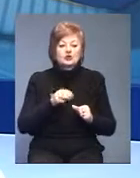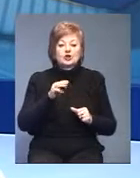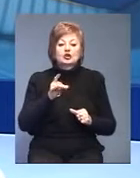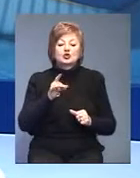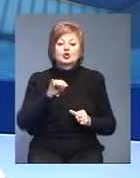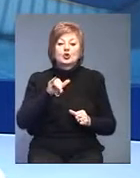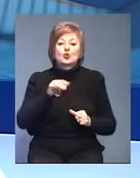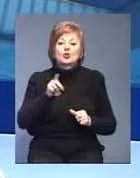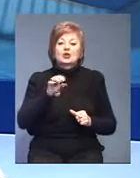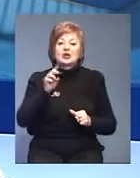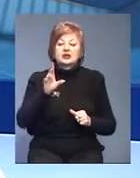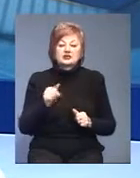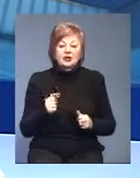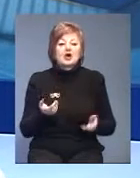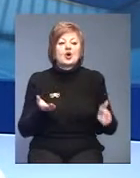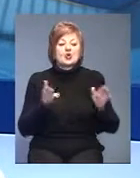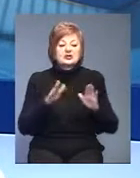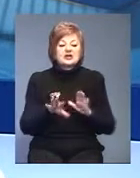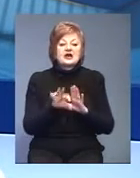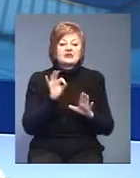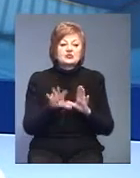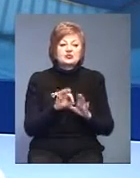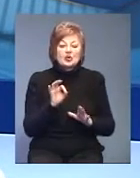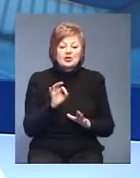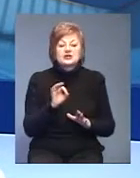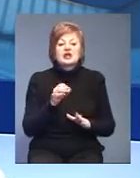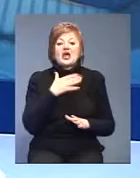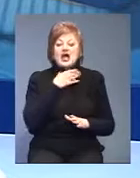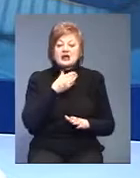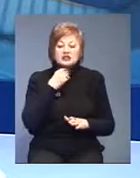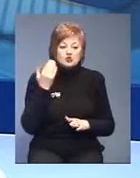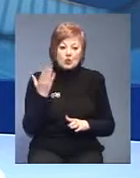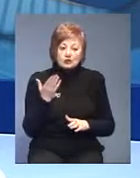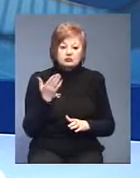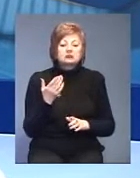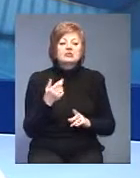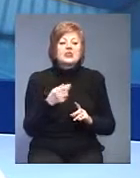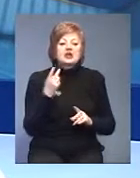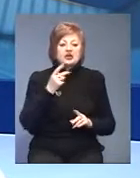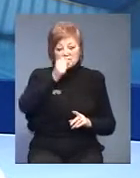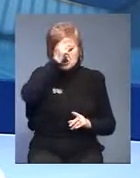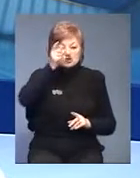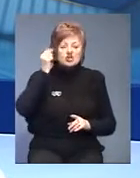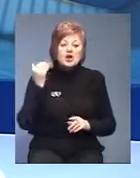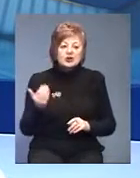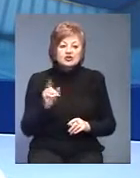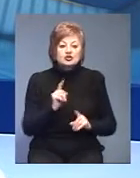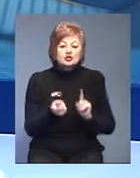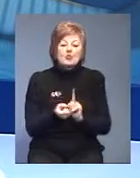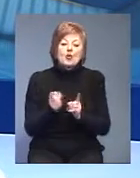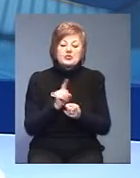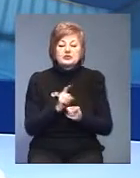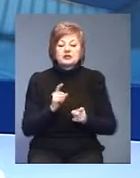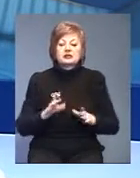у Запоріжжі залишились провідні атлети збірних Фінляндії та Естонії, два ізраїльських спортсмени і чех, аби обмінятися